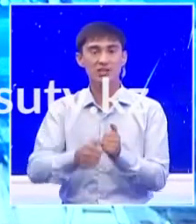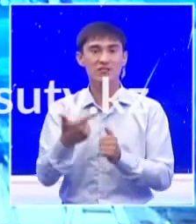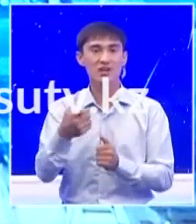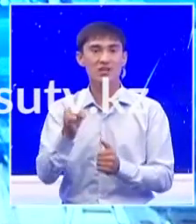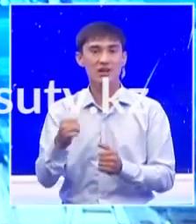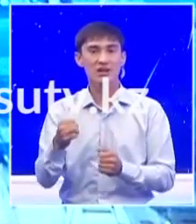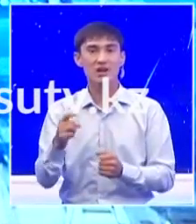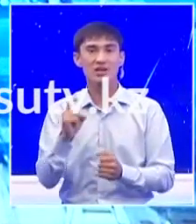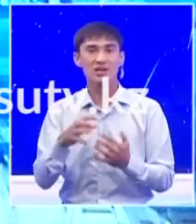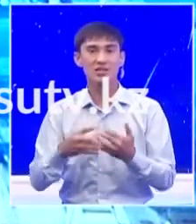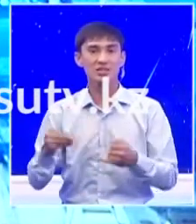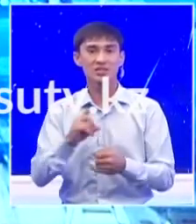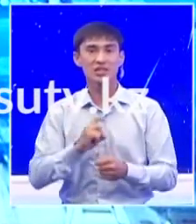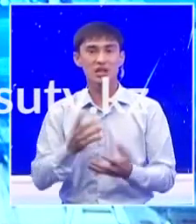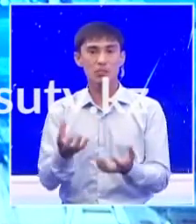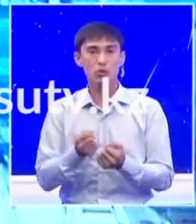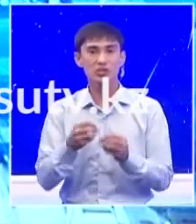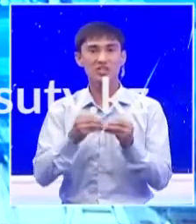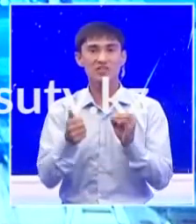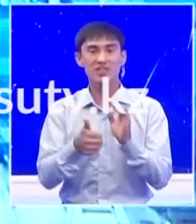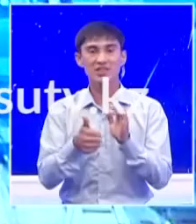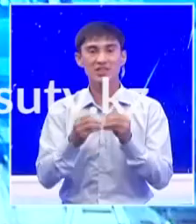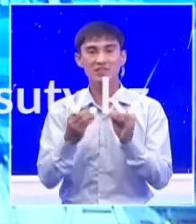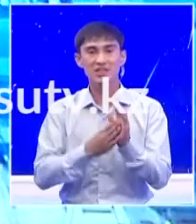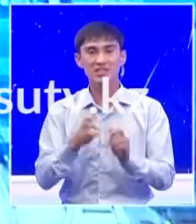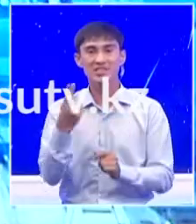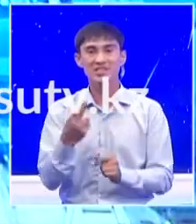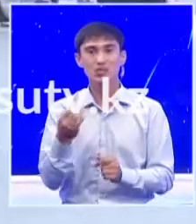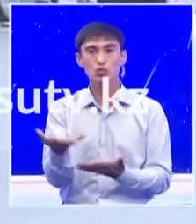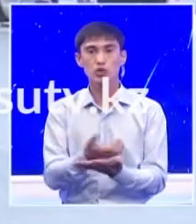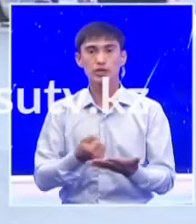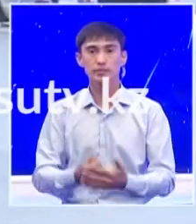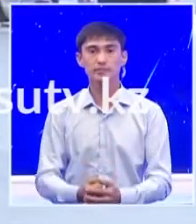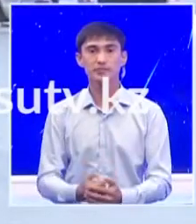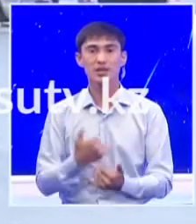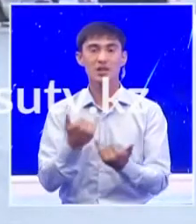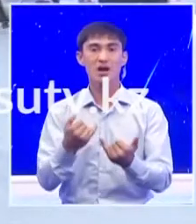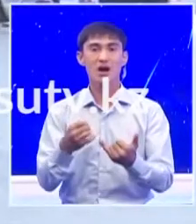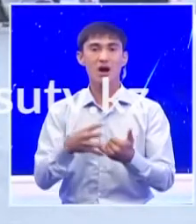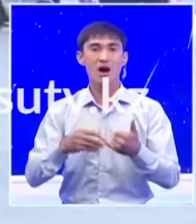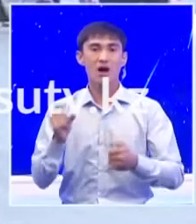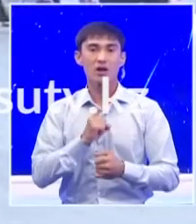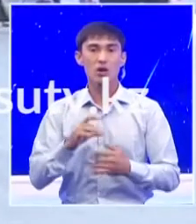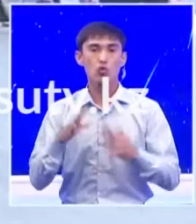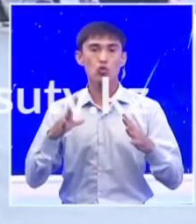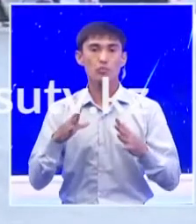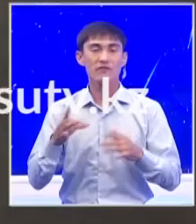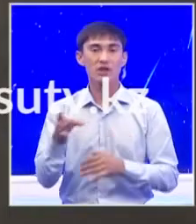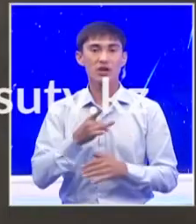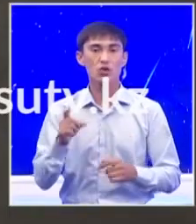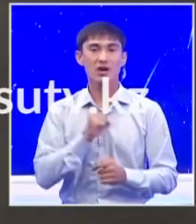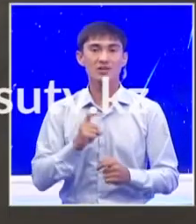крестьяне намерены получить как минимум 19 центнеров урожая. Для аграриев самого крупного в районе